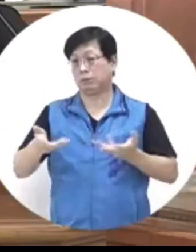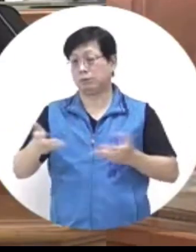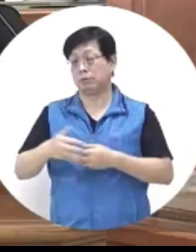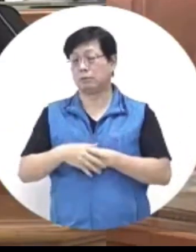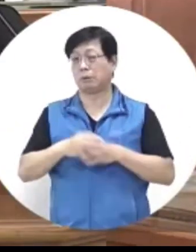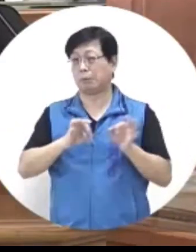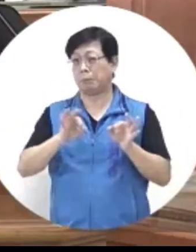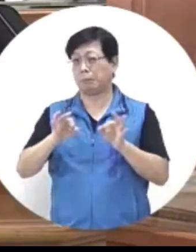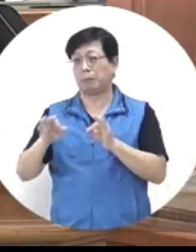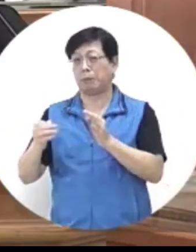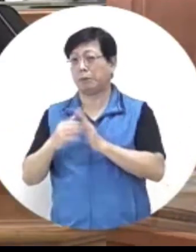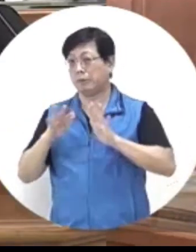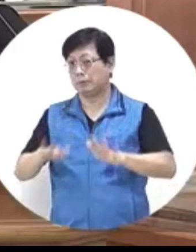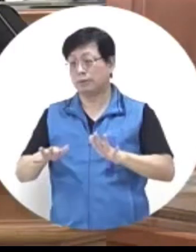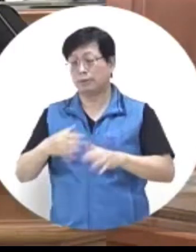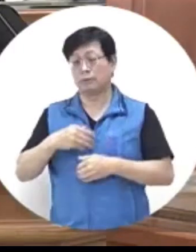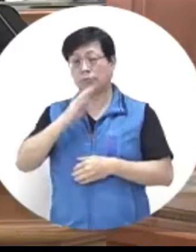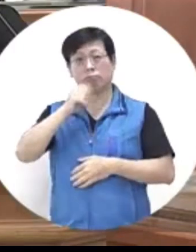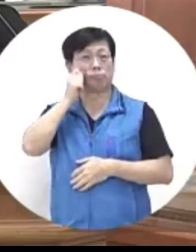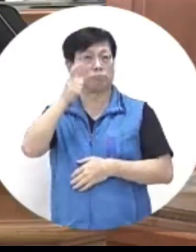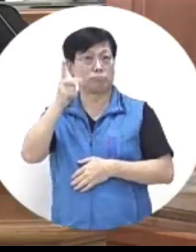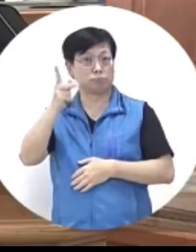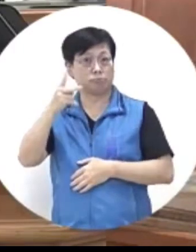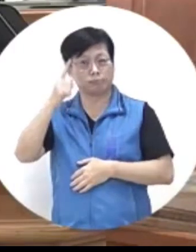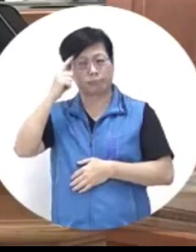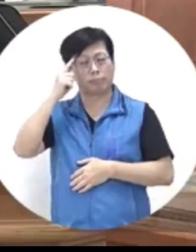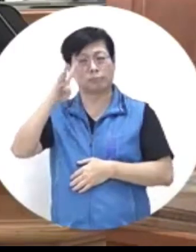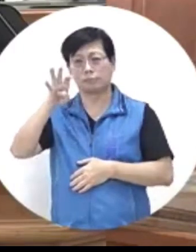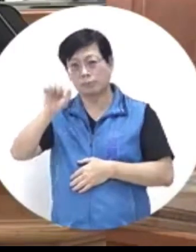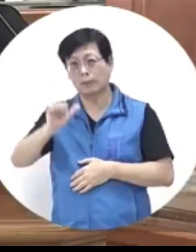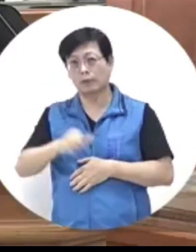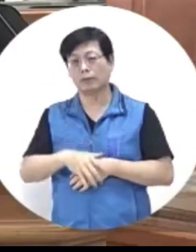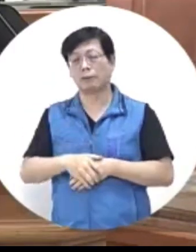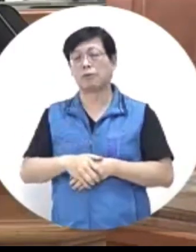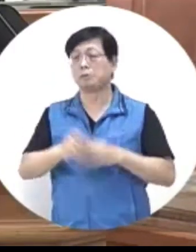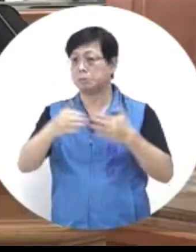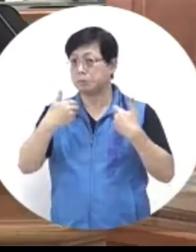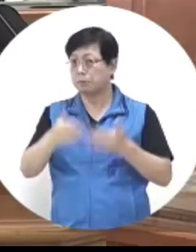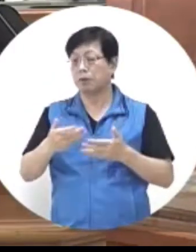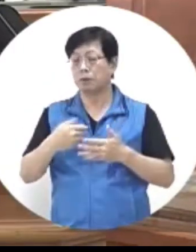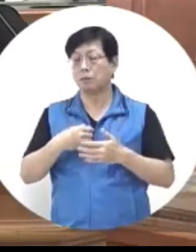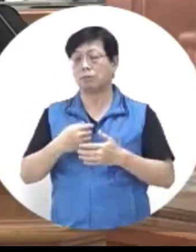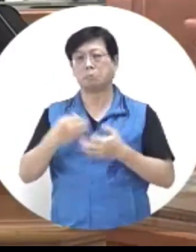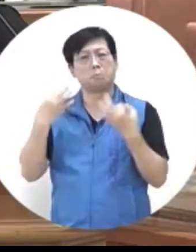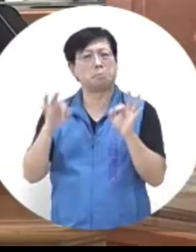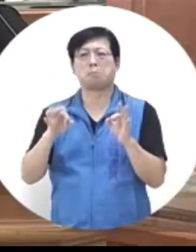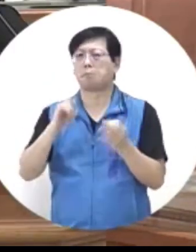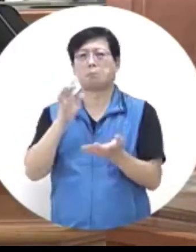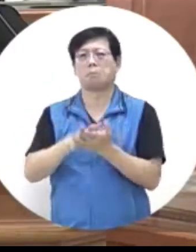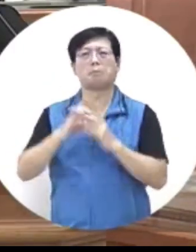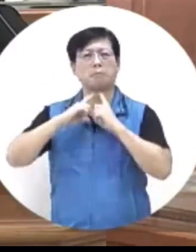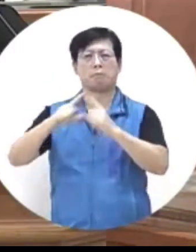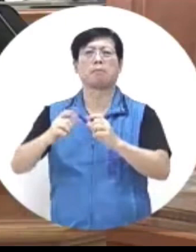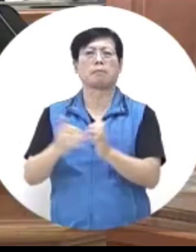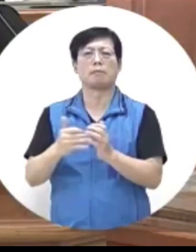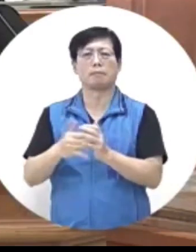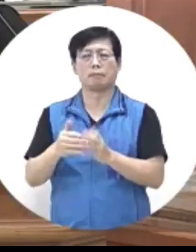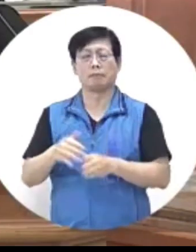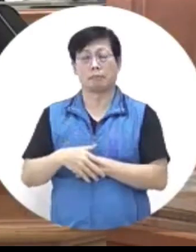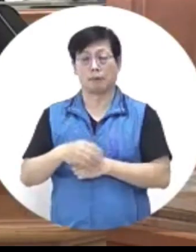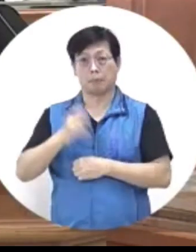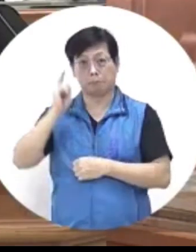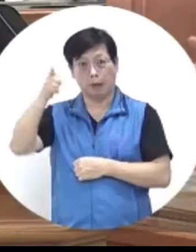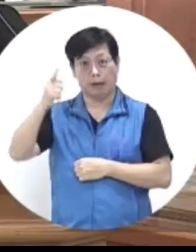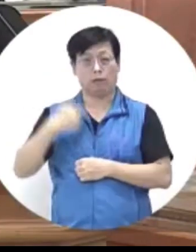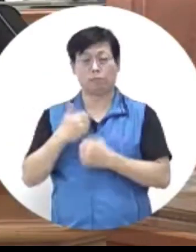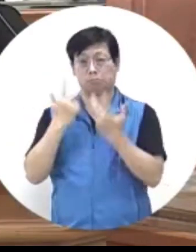经到达现在，今天已经一个半月45天，要不要给他一句话？很简单，除非我们新北市